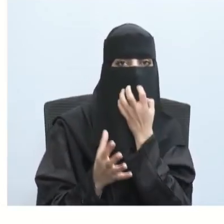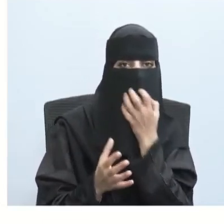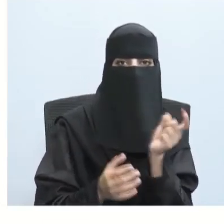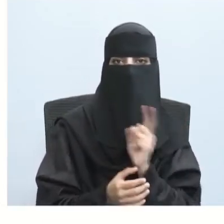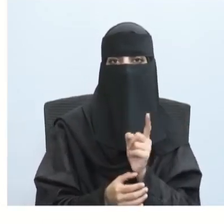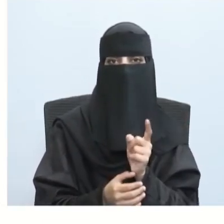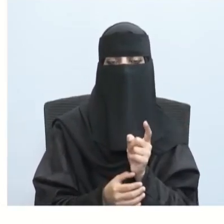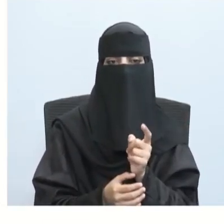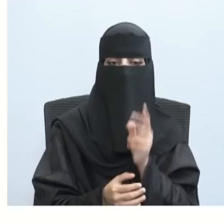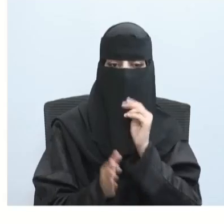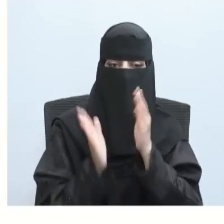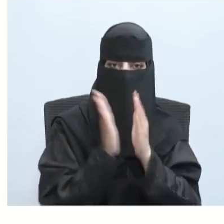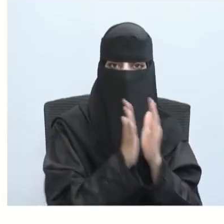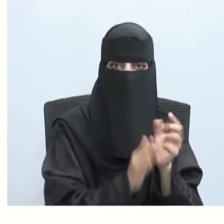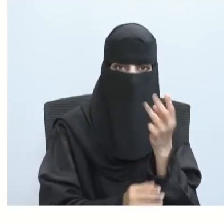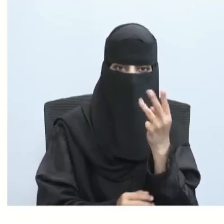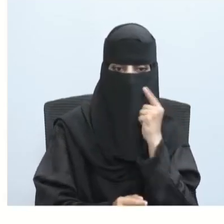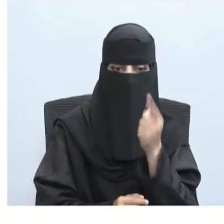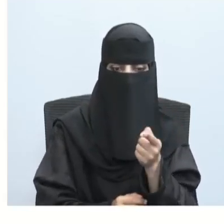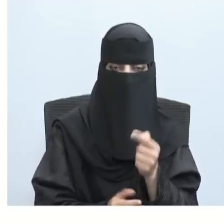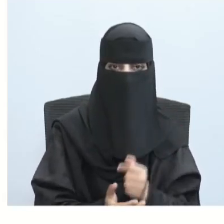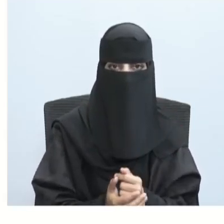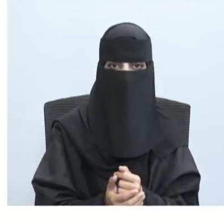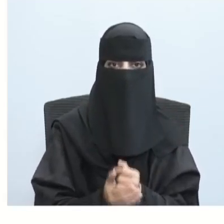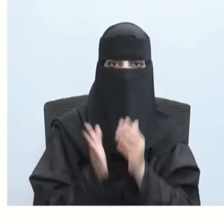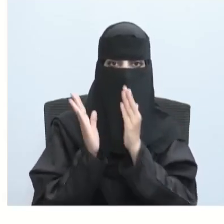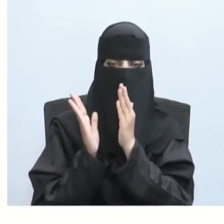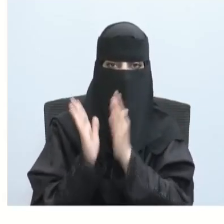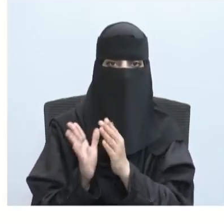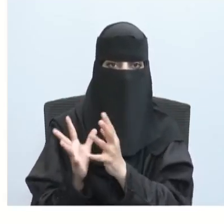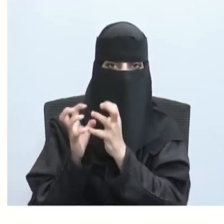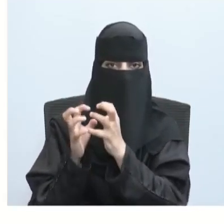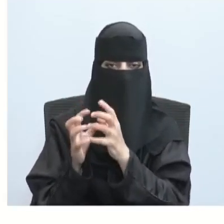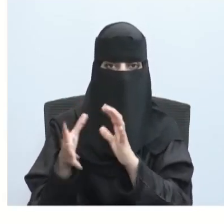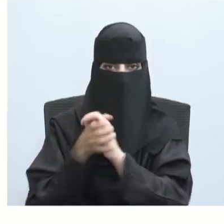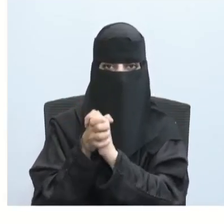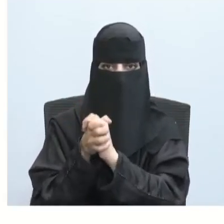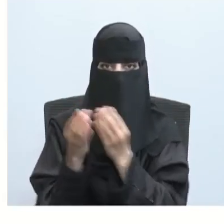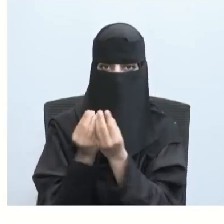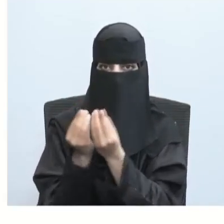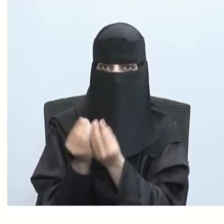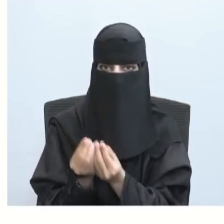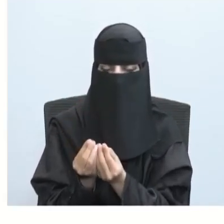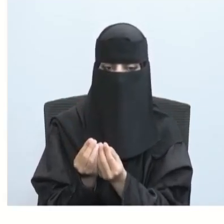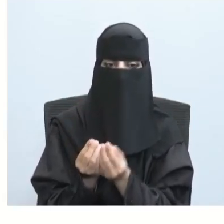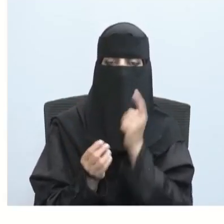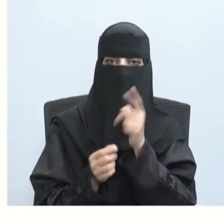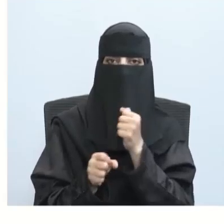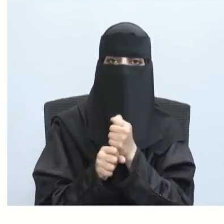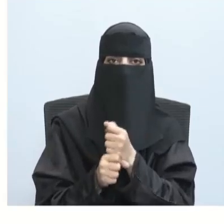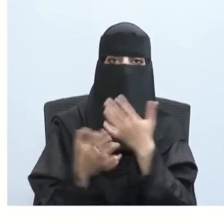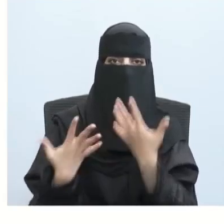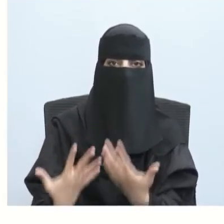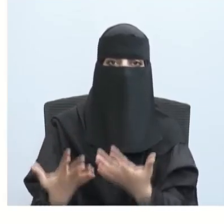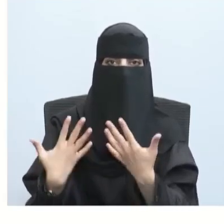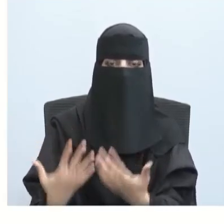لاحظ حالات الماده الثلاث عبر هذه الصوره تشاهد ان الحاله الصلبه تبقى متماسكه قليلا وذات حركه بطيئه